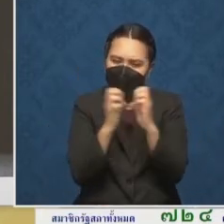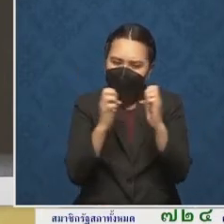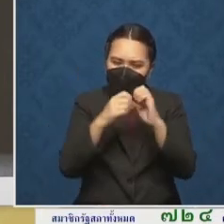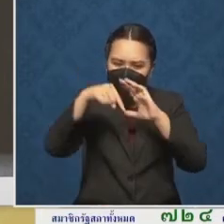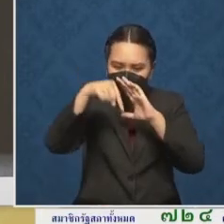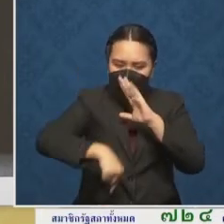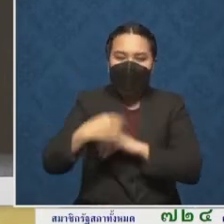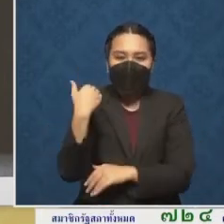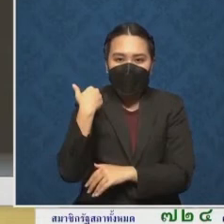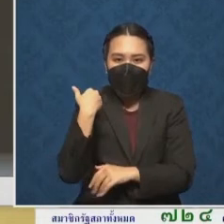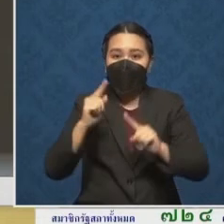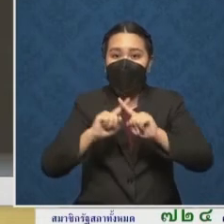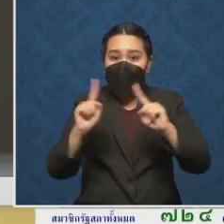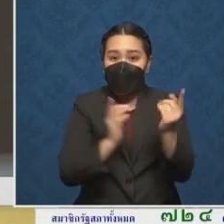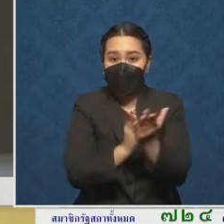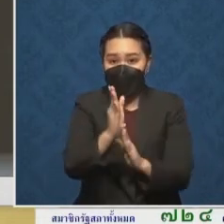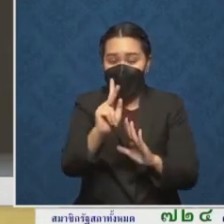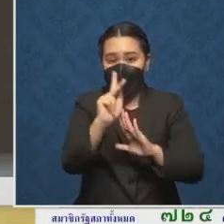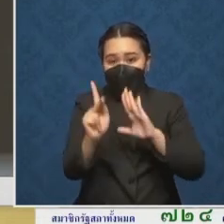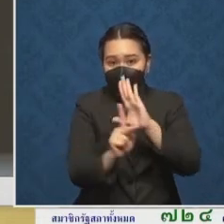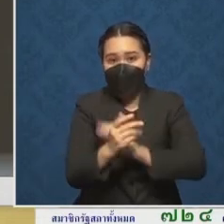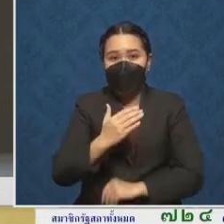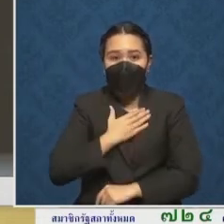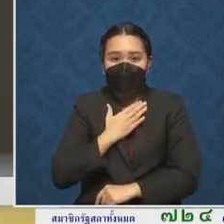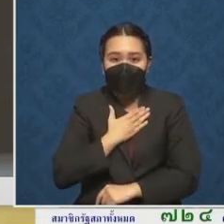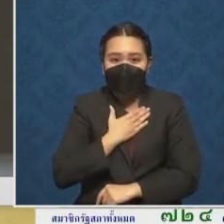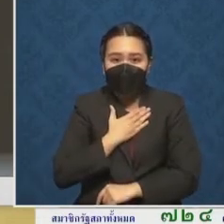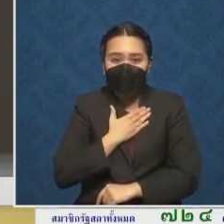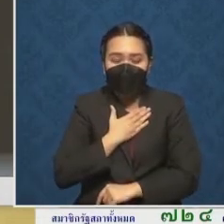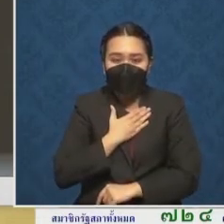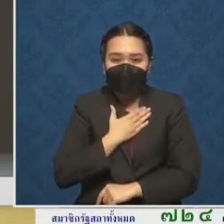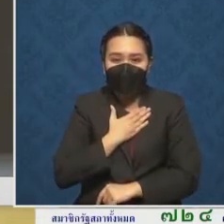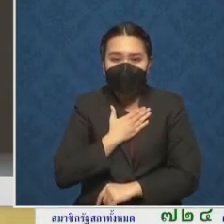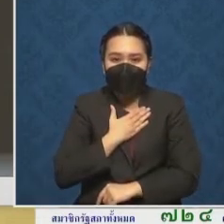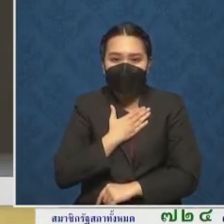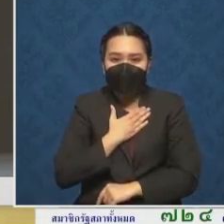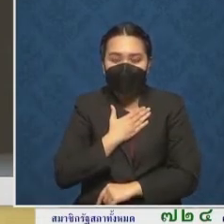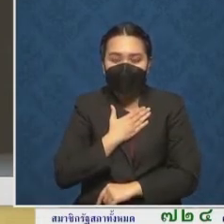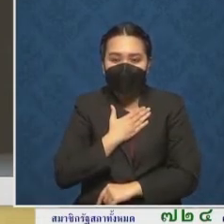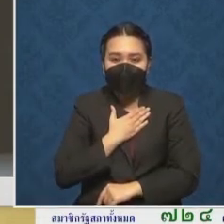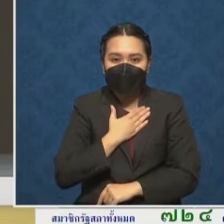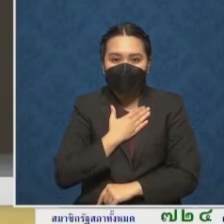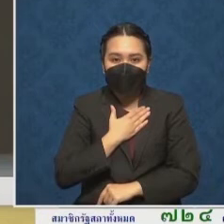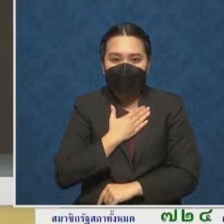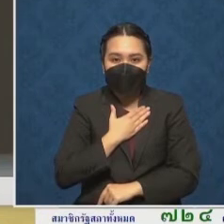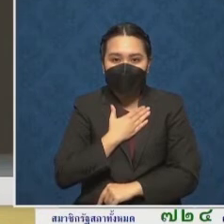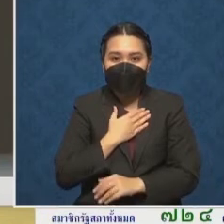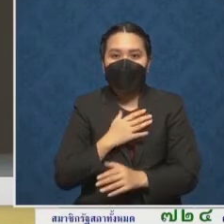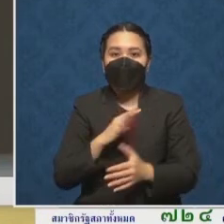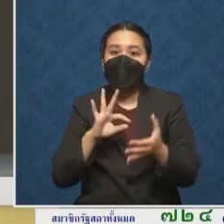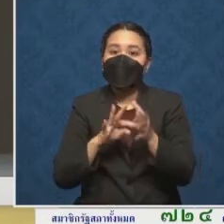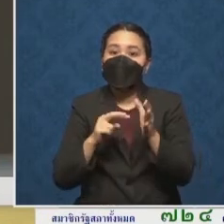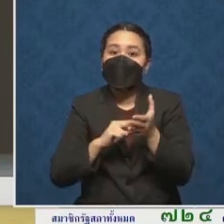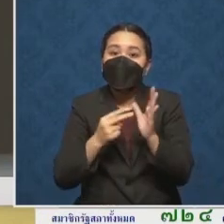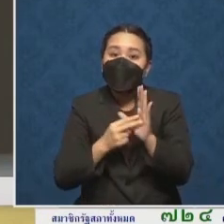ยากแต่แท้ที่จริงแล้วฝ่ายนิติบัญญัติของเรานี่แหละครับเป็นสัญลักษณ์ของการมีความ